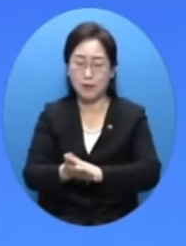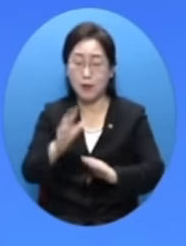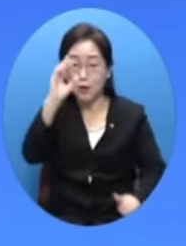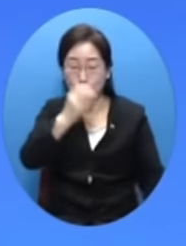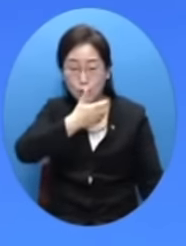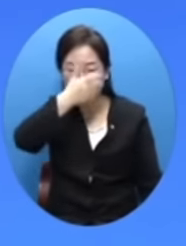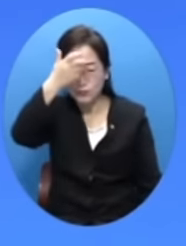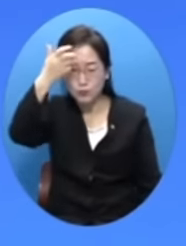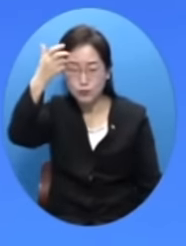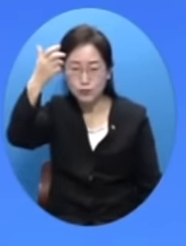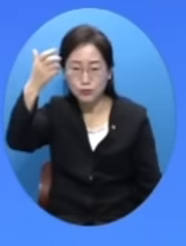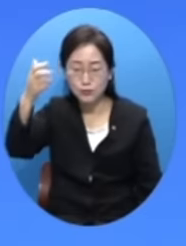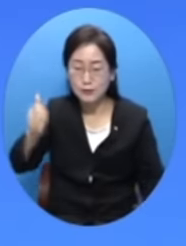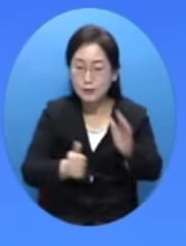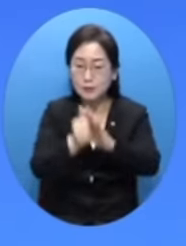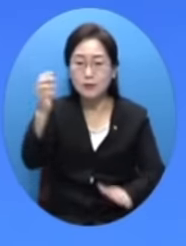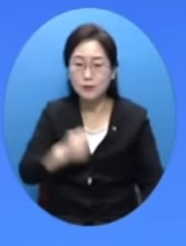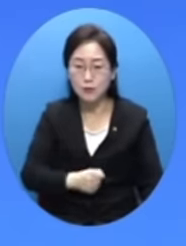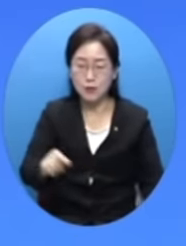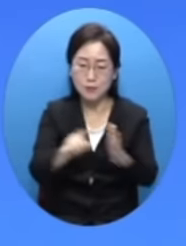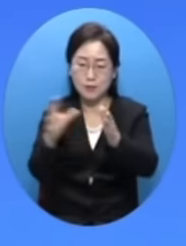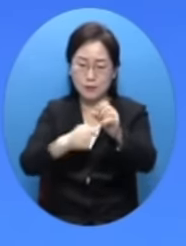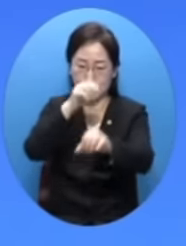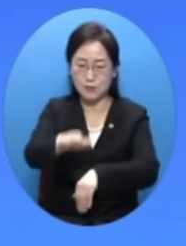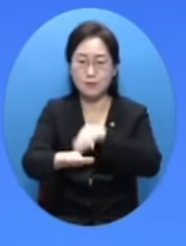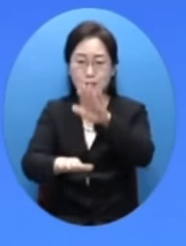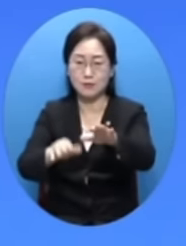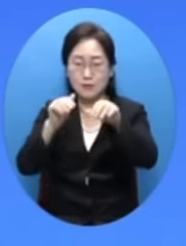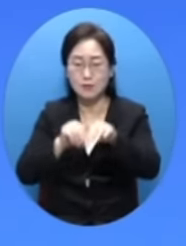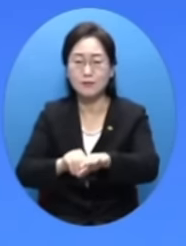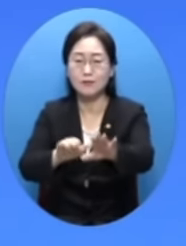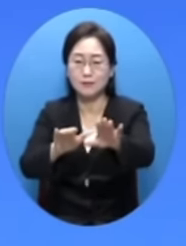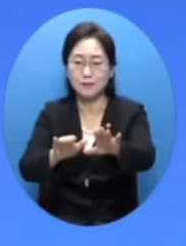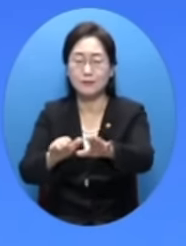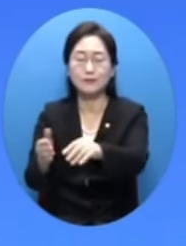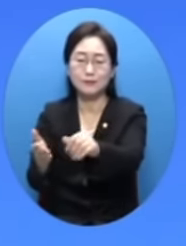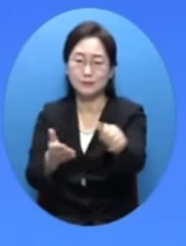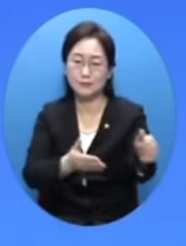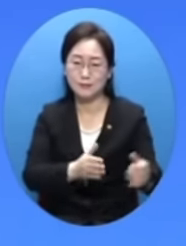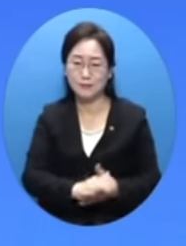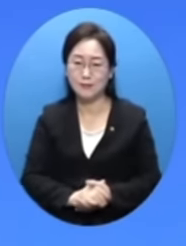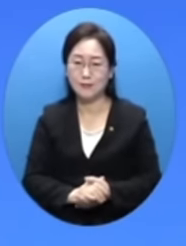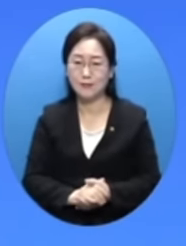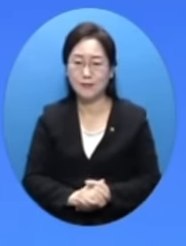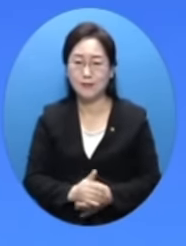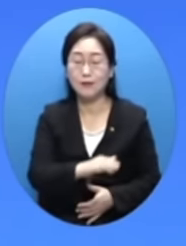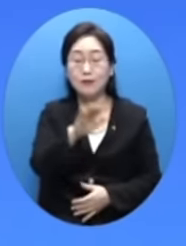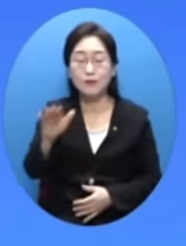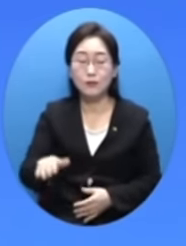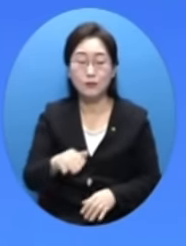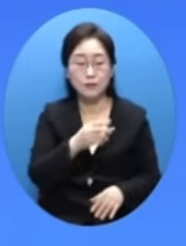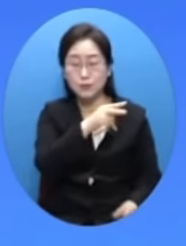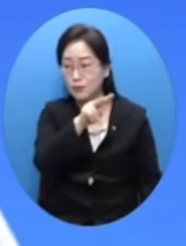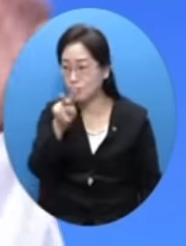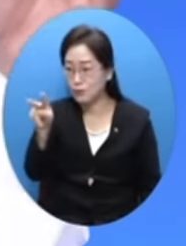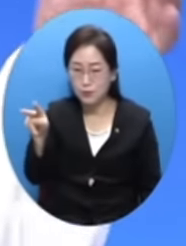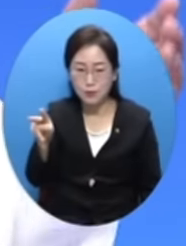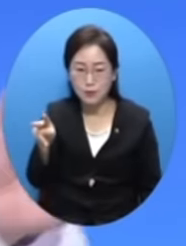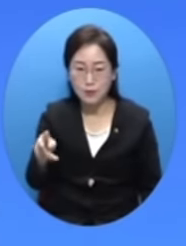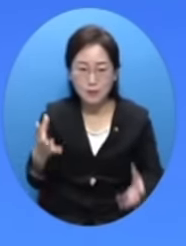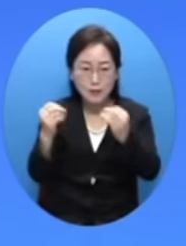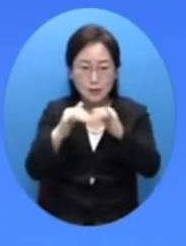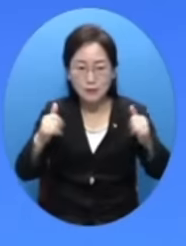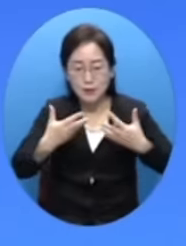꿈과 희망을 가지고 믿음으로 전진 또 전진 전진해 나가야 되는 것입니다. 우리 좌우를 둘러보면 모든 사람이